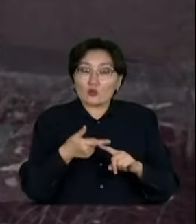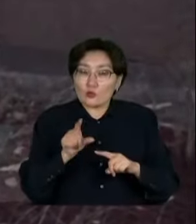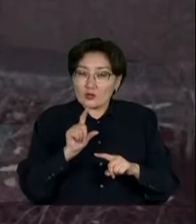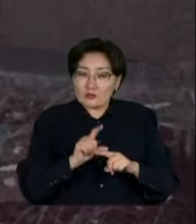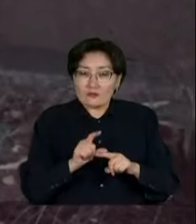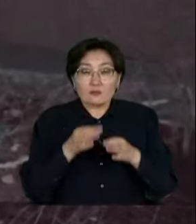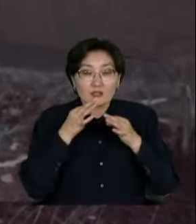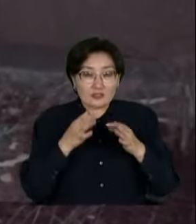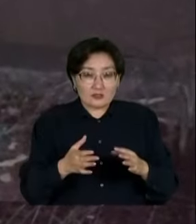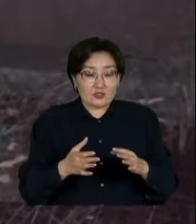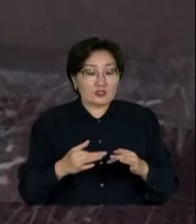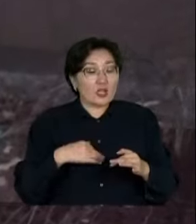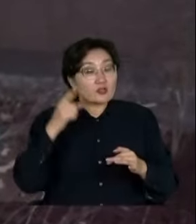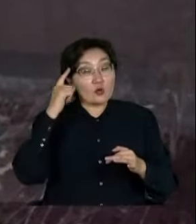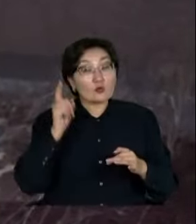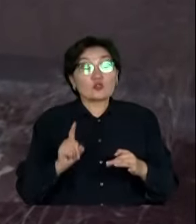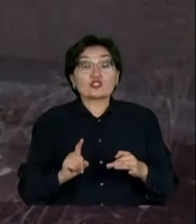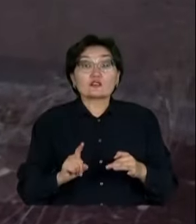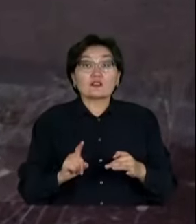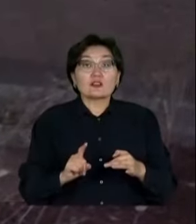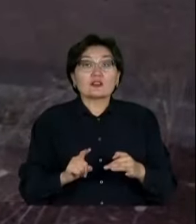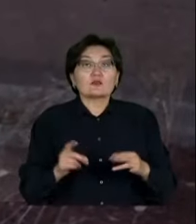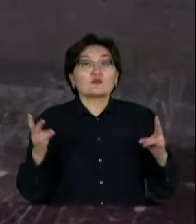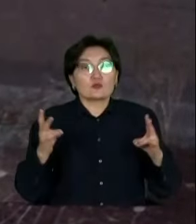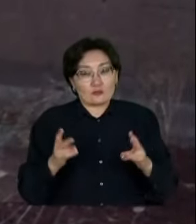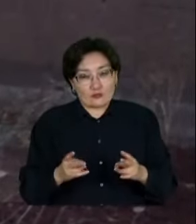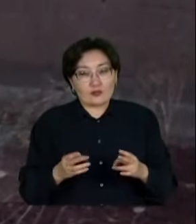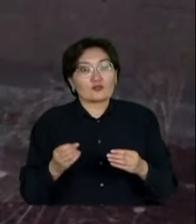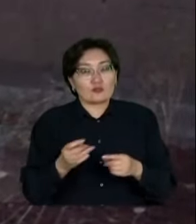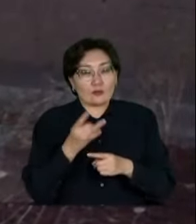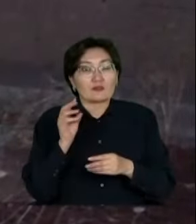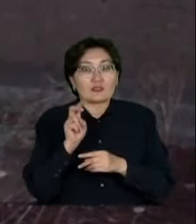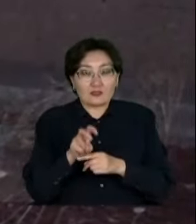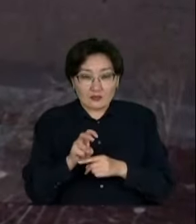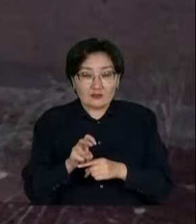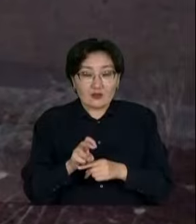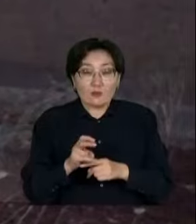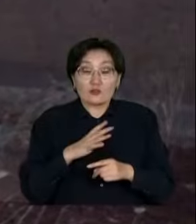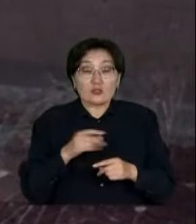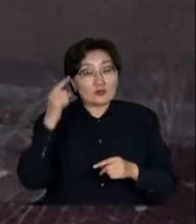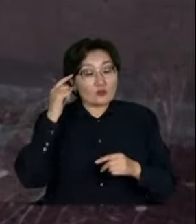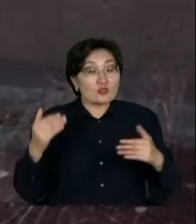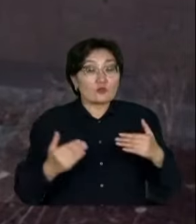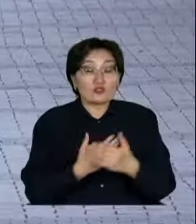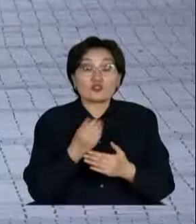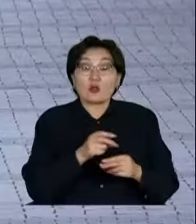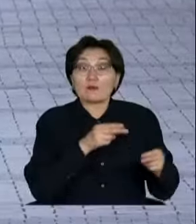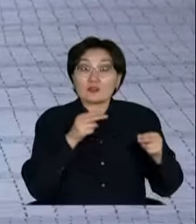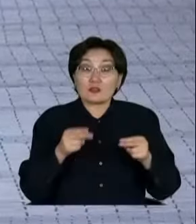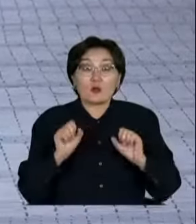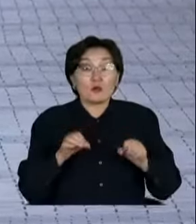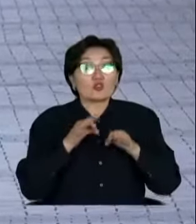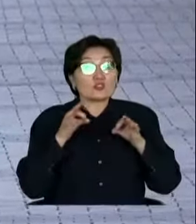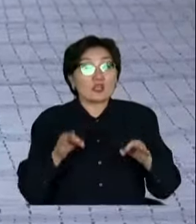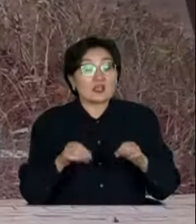очень понравились. Я думаю, что стоило приходить сюда. И думаю, что снова еще приду. Могу сказать,